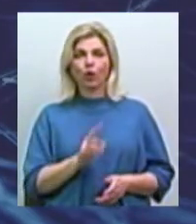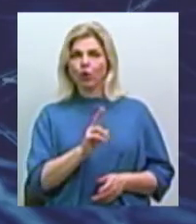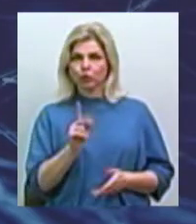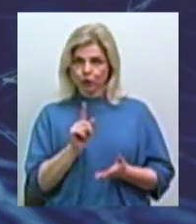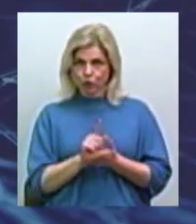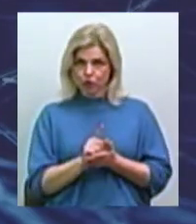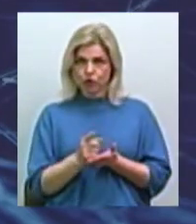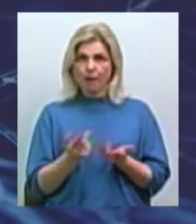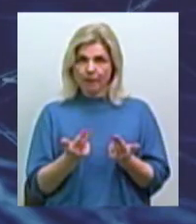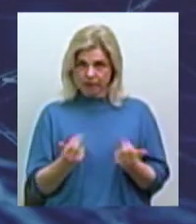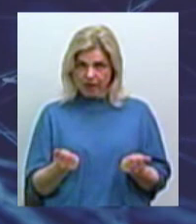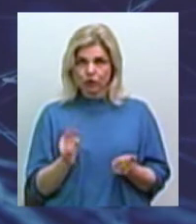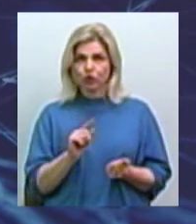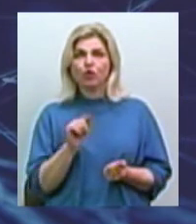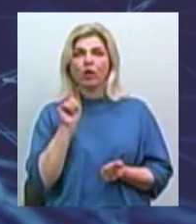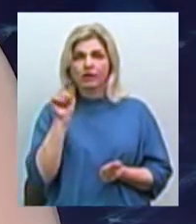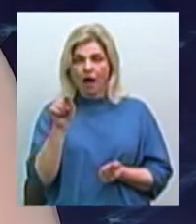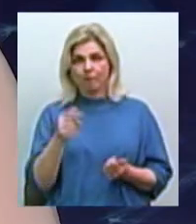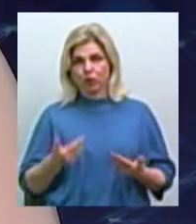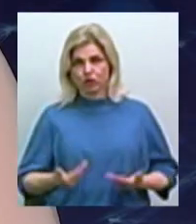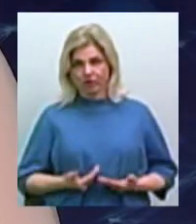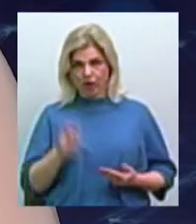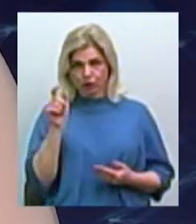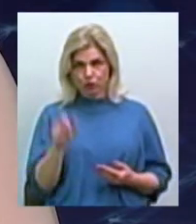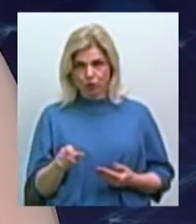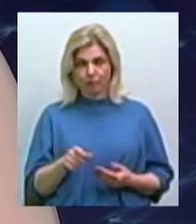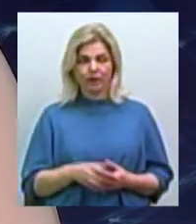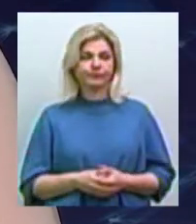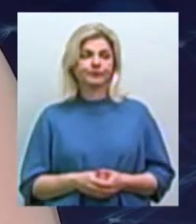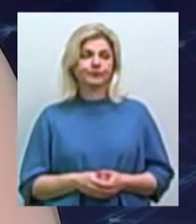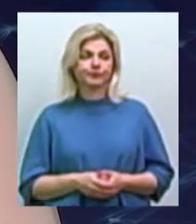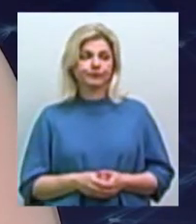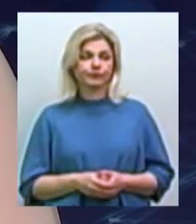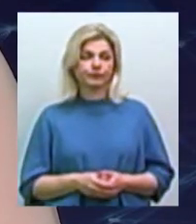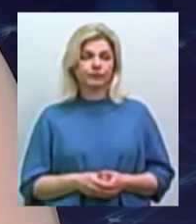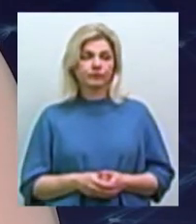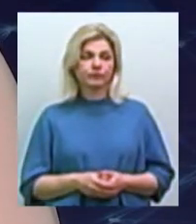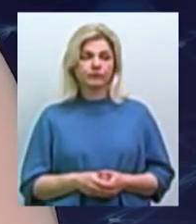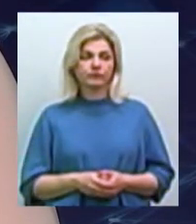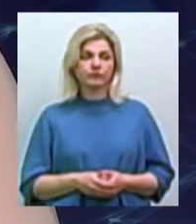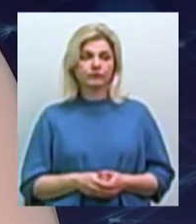підтвердити, що саме там проживає ця особа? У разі, коли ми